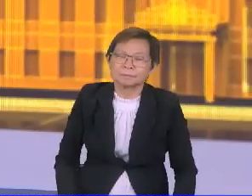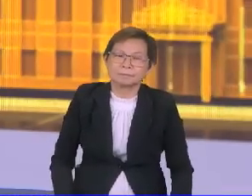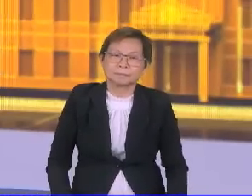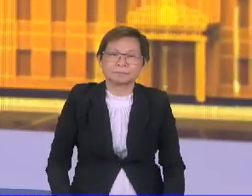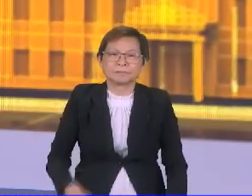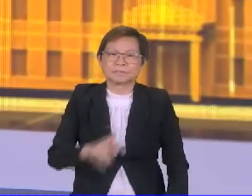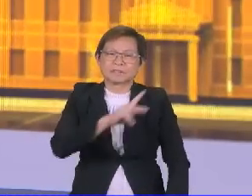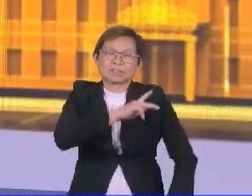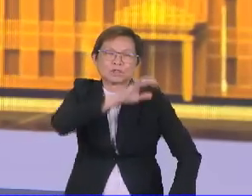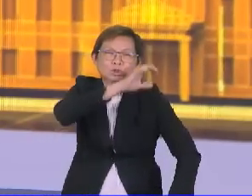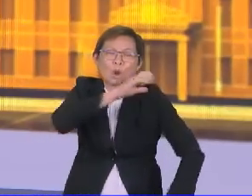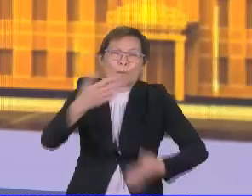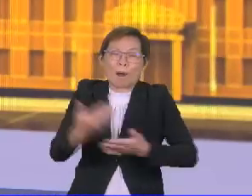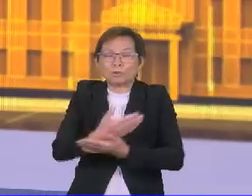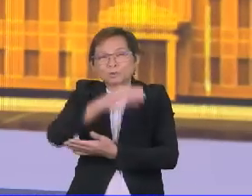kecuali